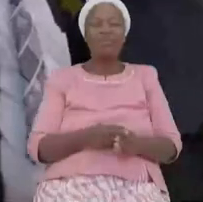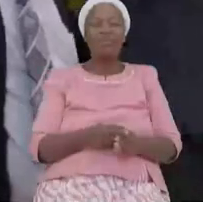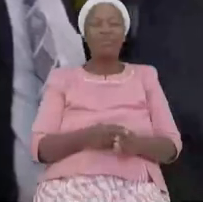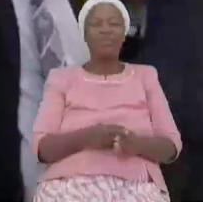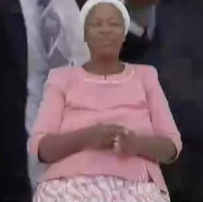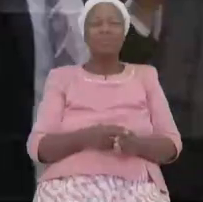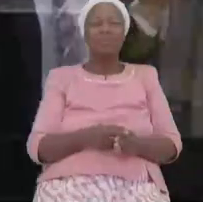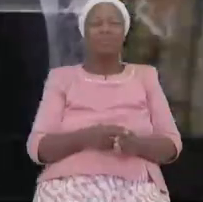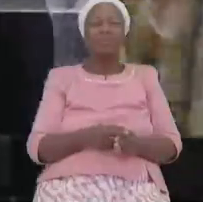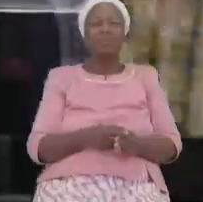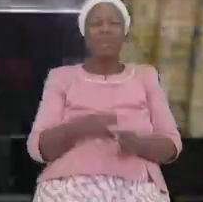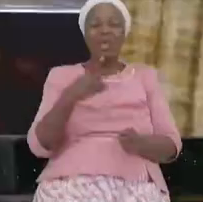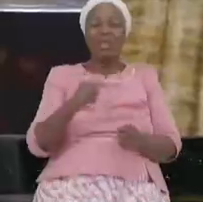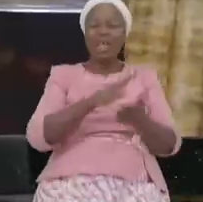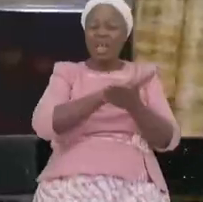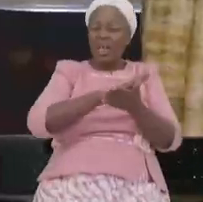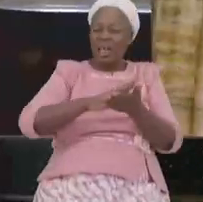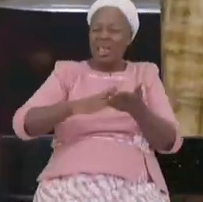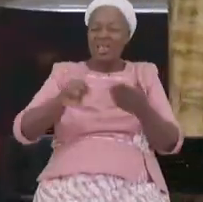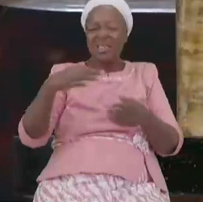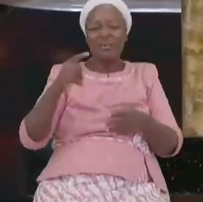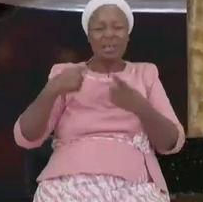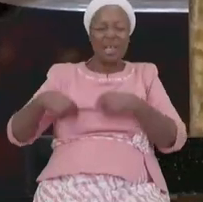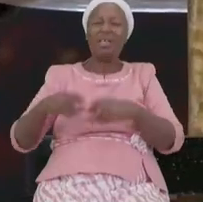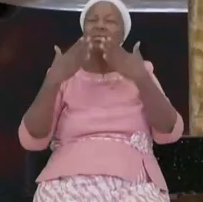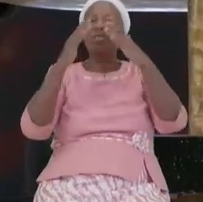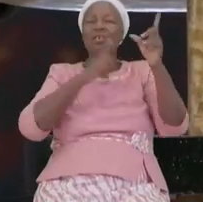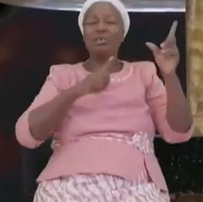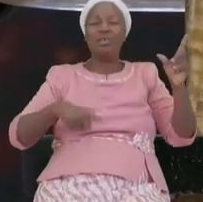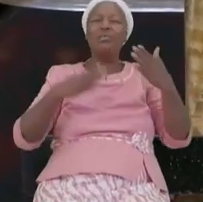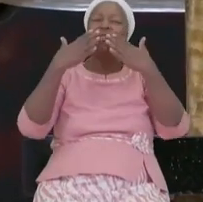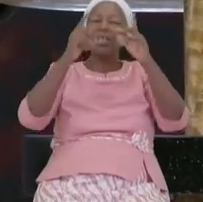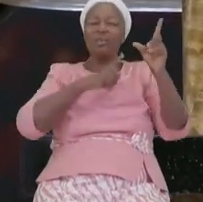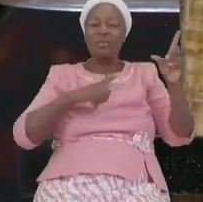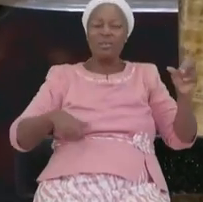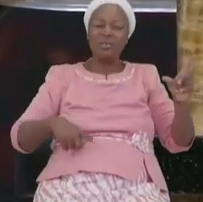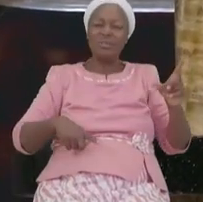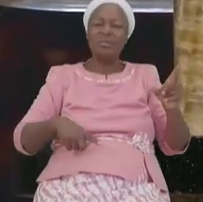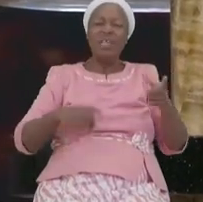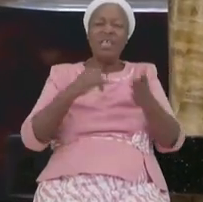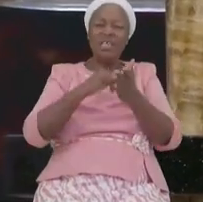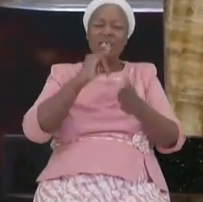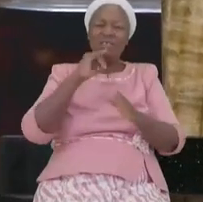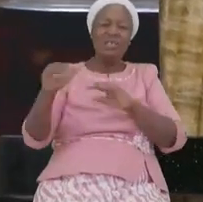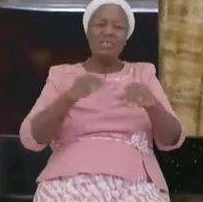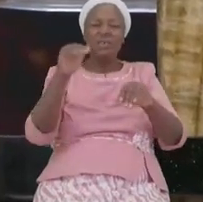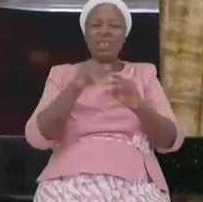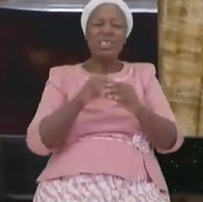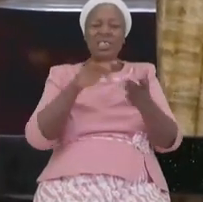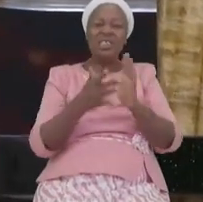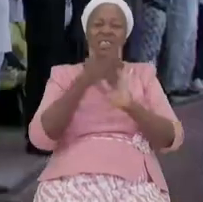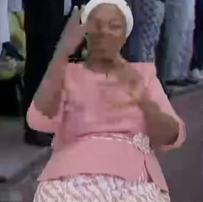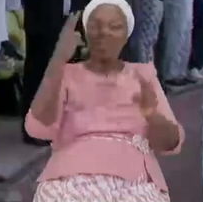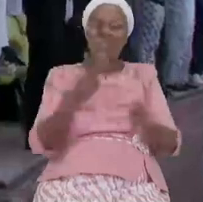La purification du cœur. Merci Seigneur. Merci Seigneur. C'est fait au nom de